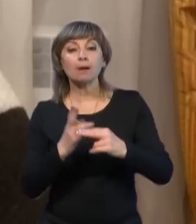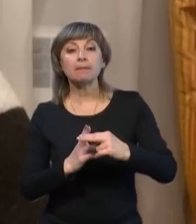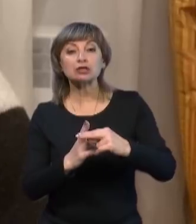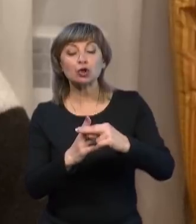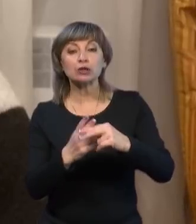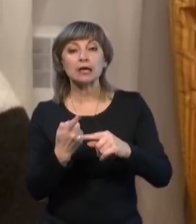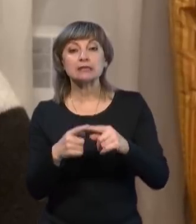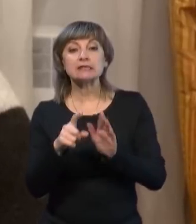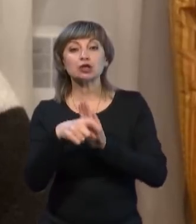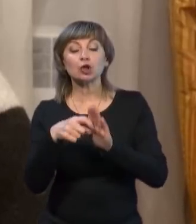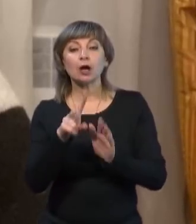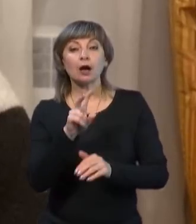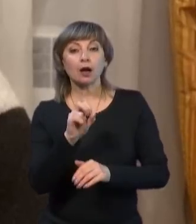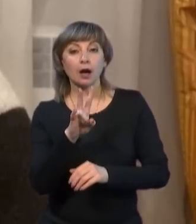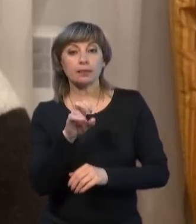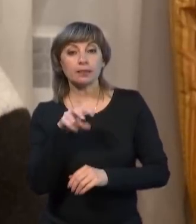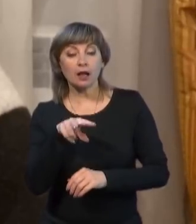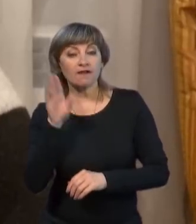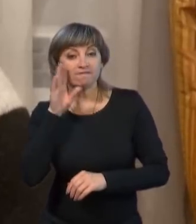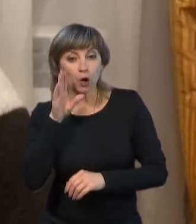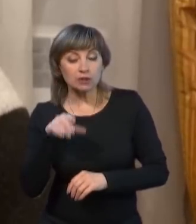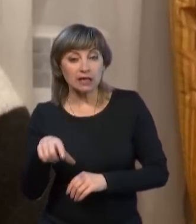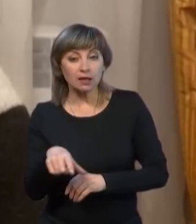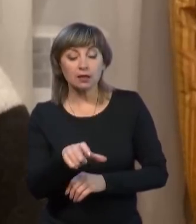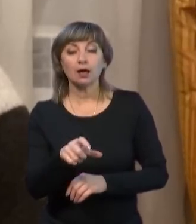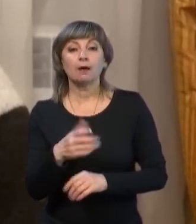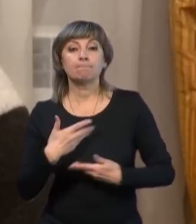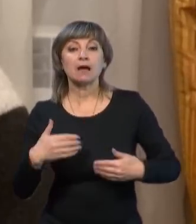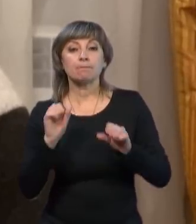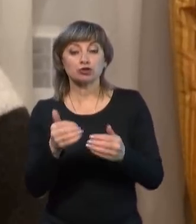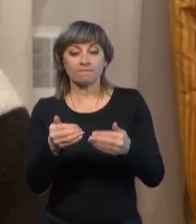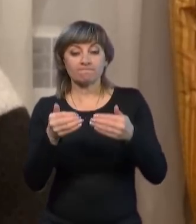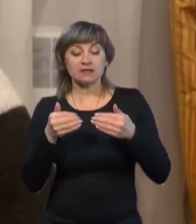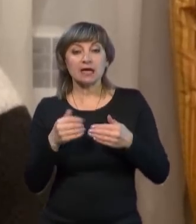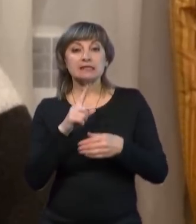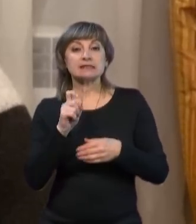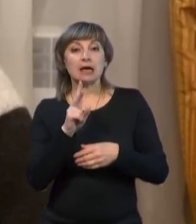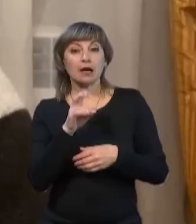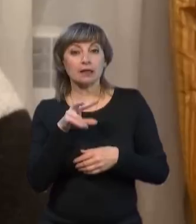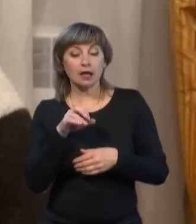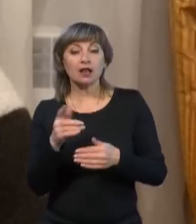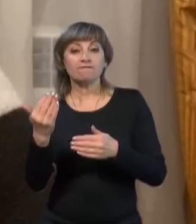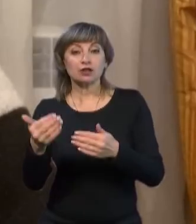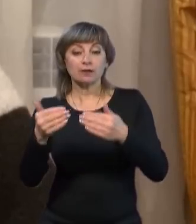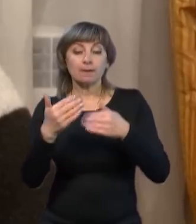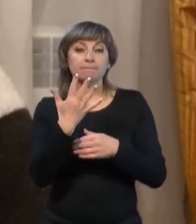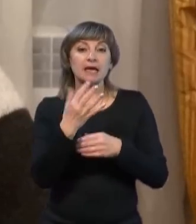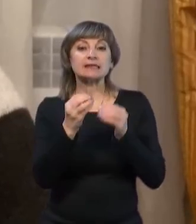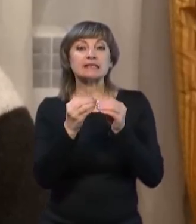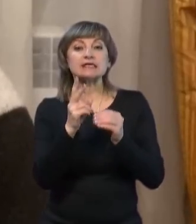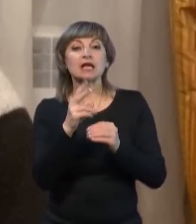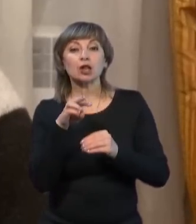– це Донецький канал, водний канал. І ми можемо відійти за канал, так вони просунуться на 5-10